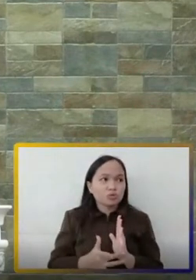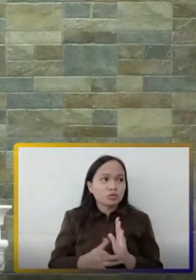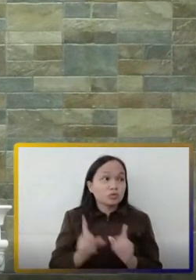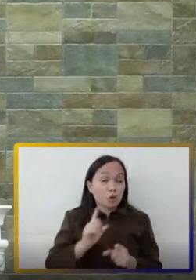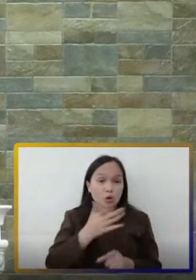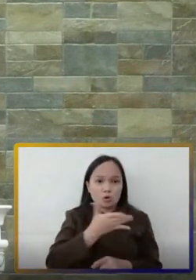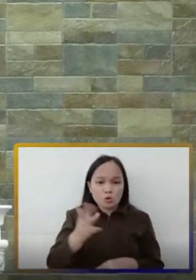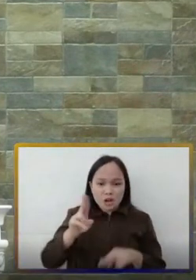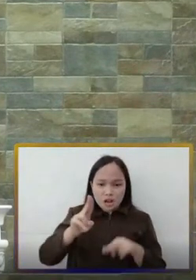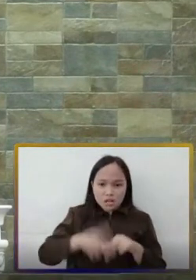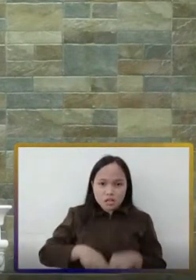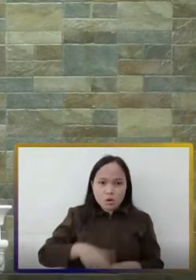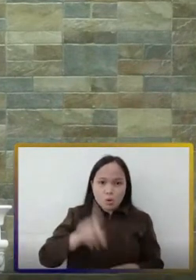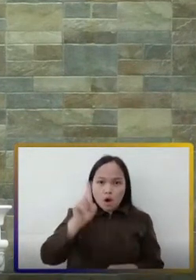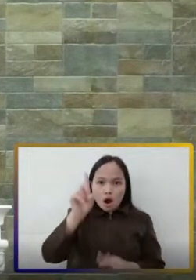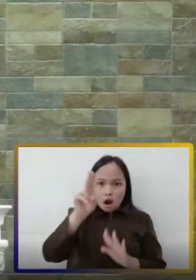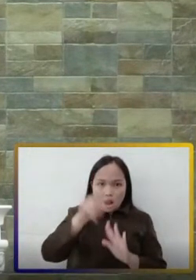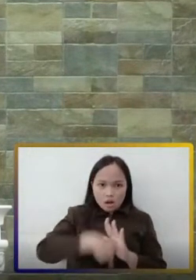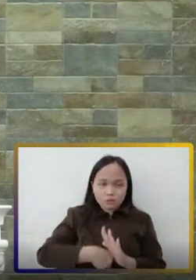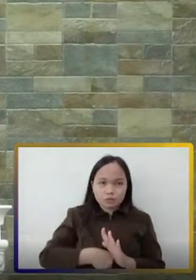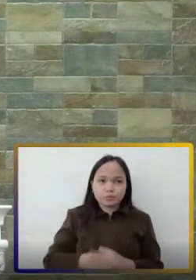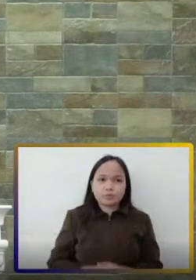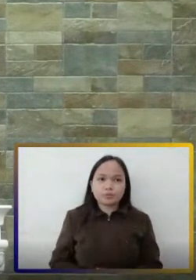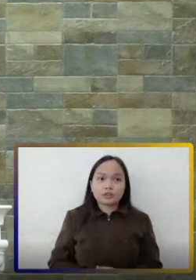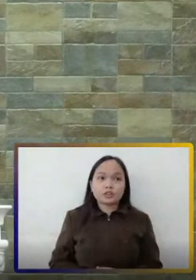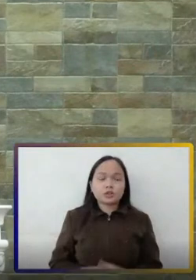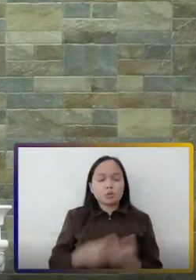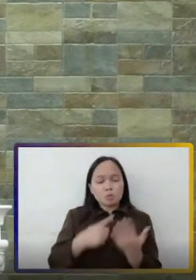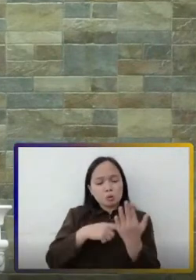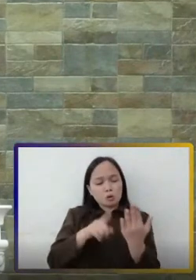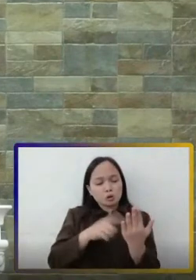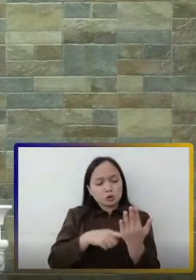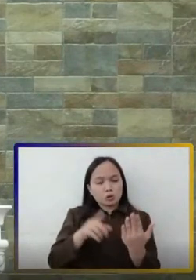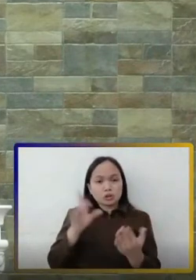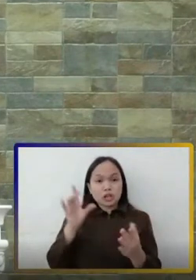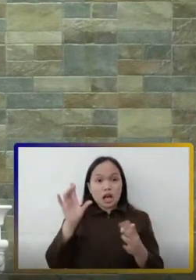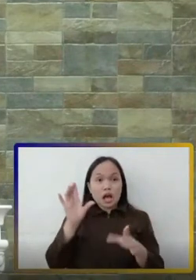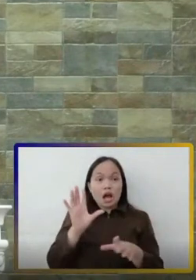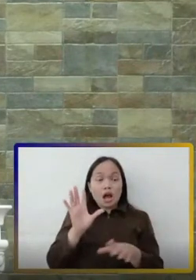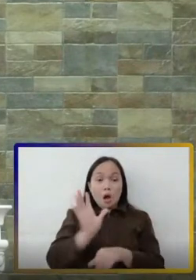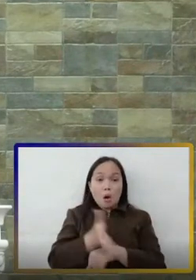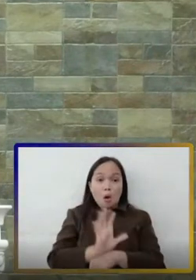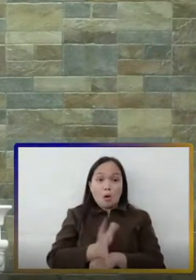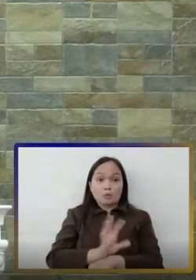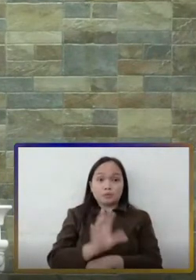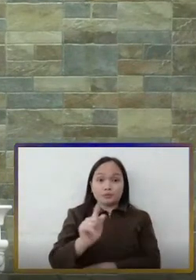Nakakaupo kayo na may gitsong oras mga magulang sa panunood ng mga drama sa telebisyon.